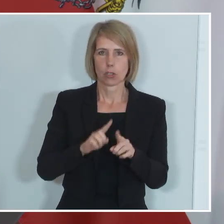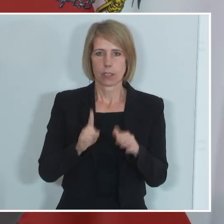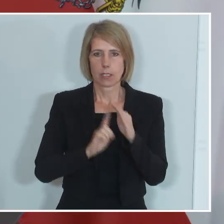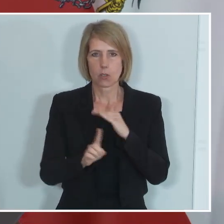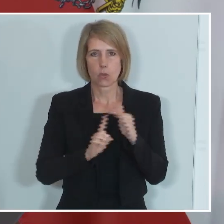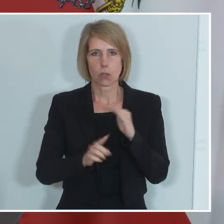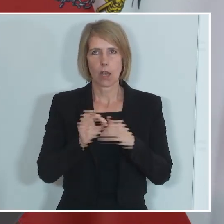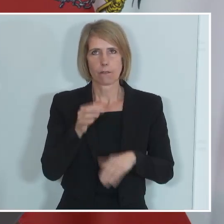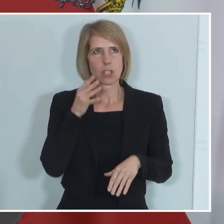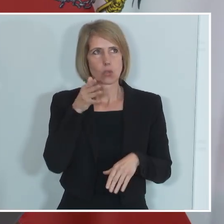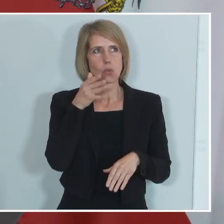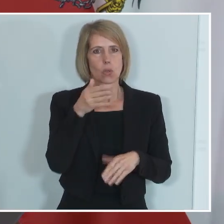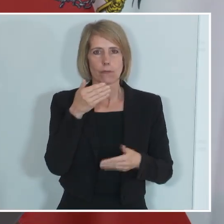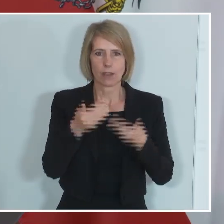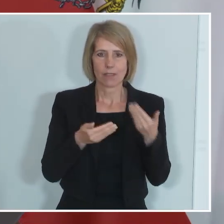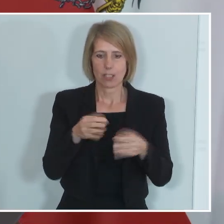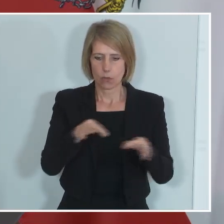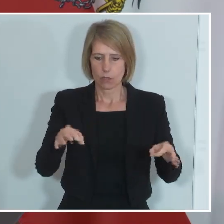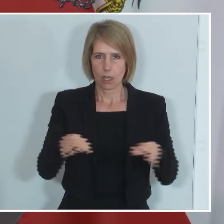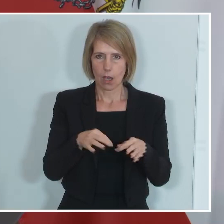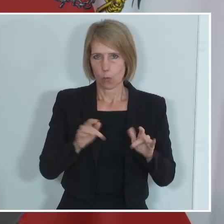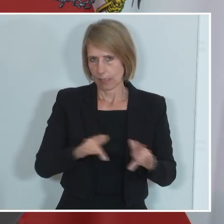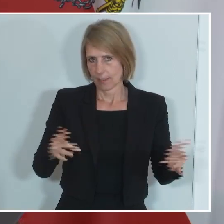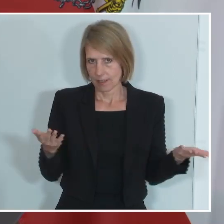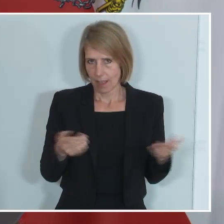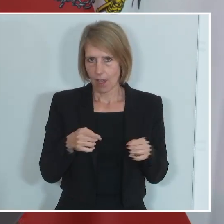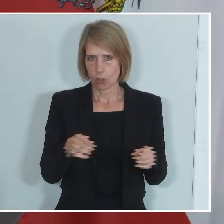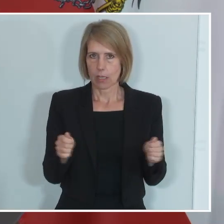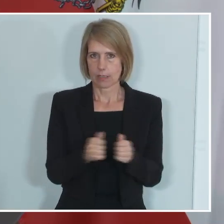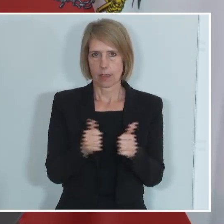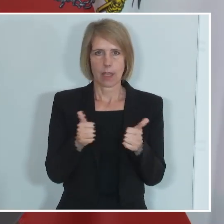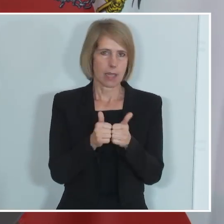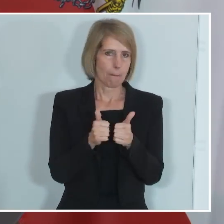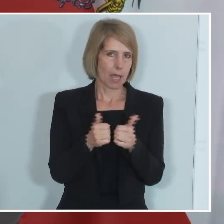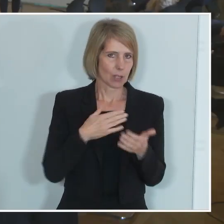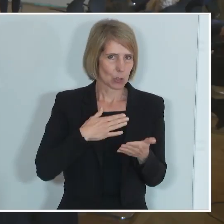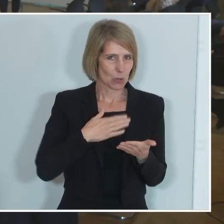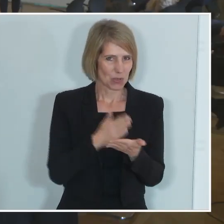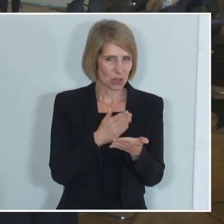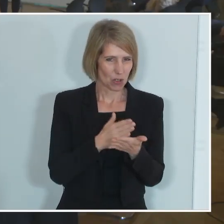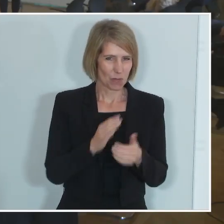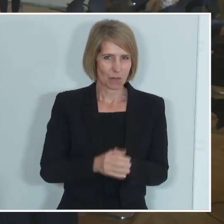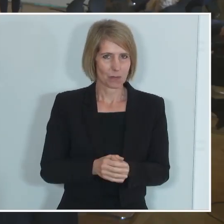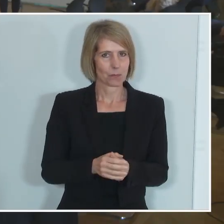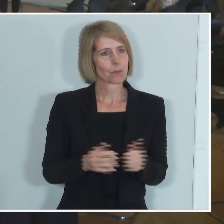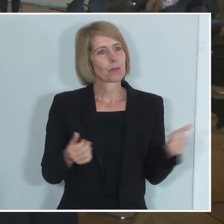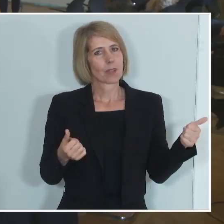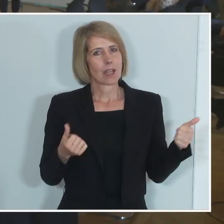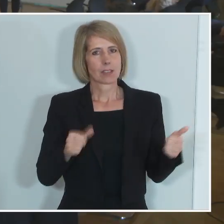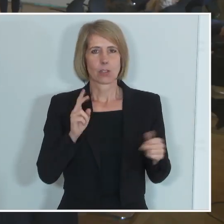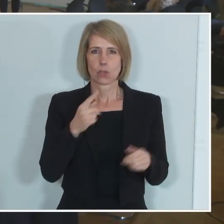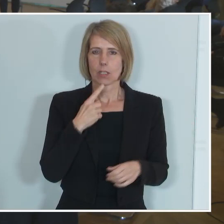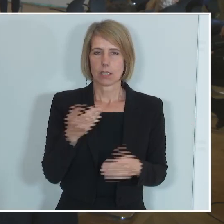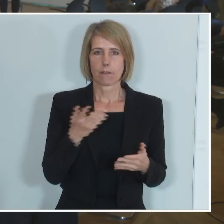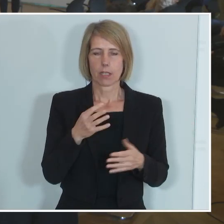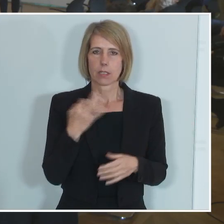für die Zukunft betrifft, der Wirtschaftsraum, ist ja gegeben und es ist ein ganz, ganz enger Partner. Ich kann vielleicht noch zwei Sätze ergänzen zur